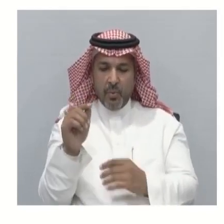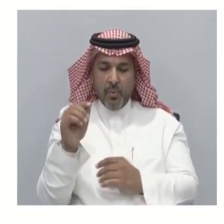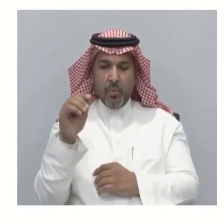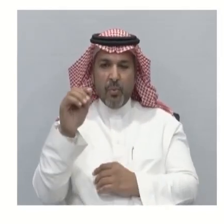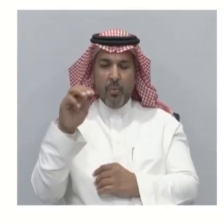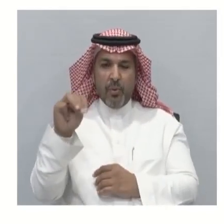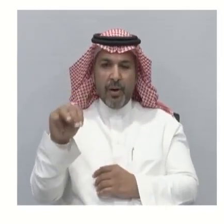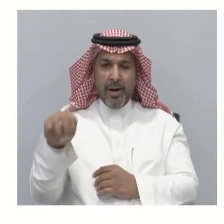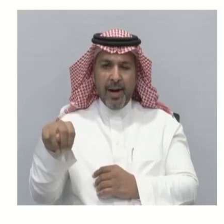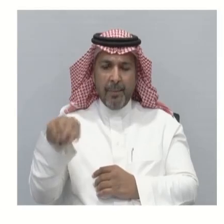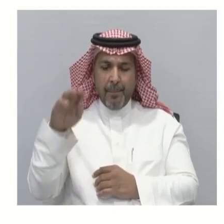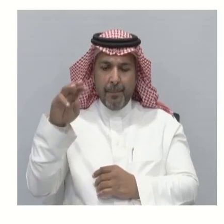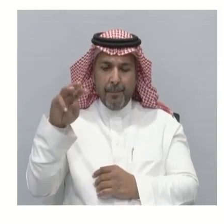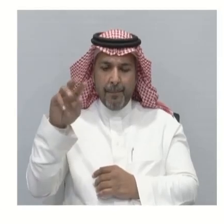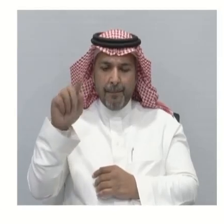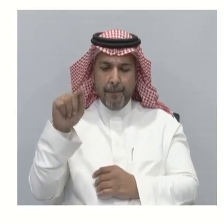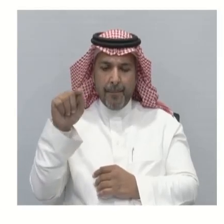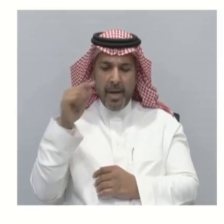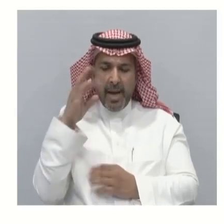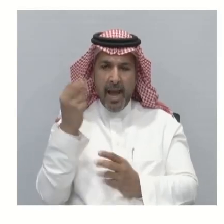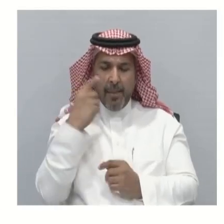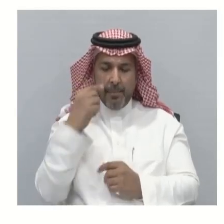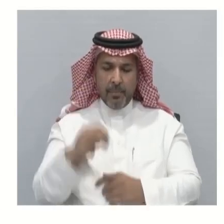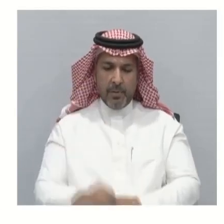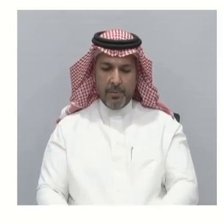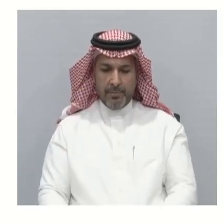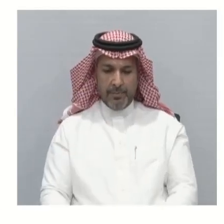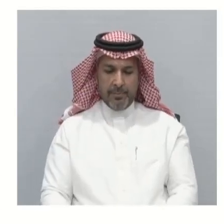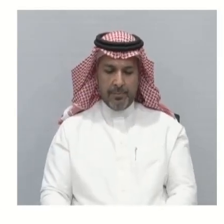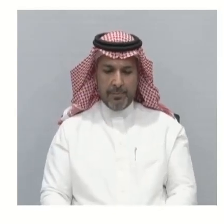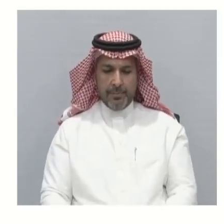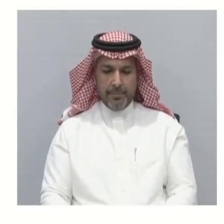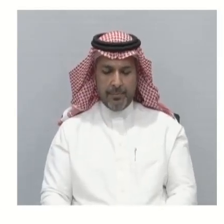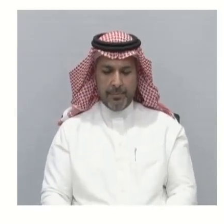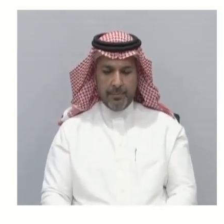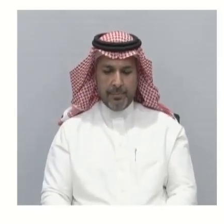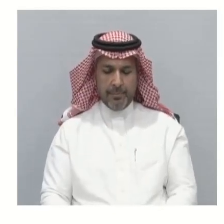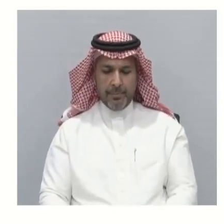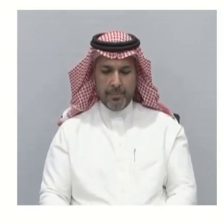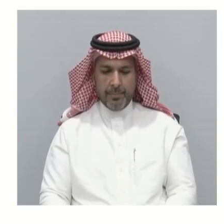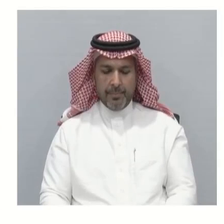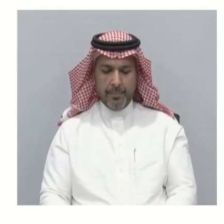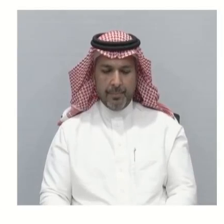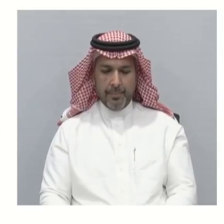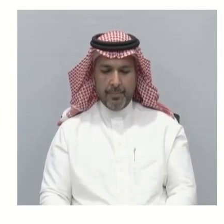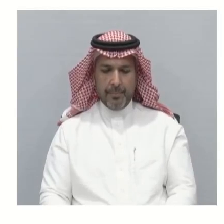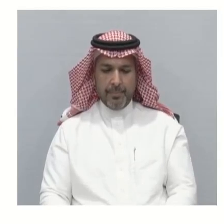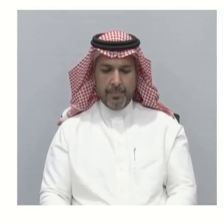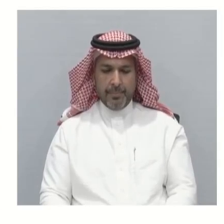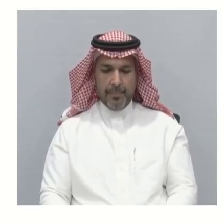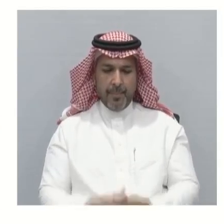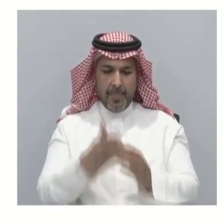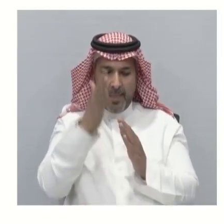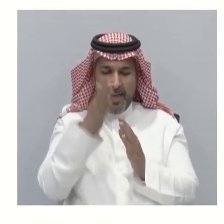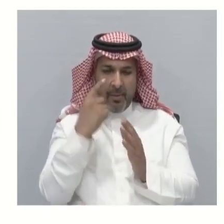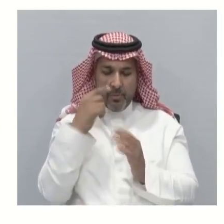هذه تقابل زاويه قدرها طبعا هنا الار بي والم بي هنا الام بي